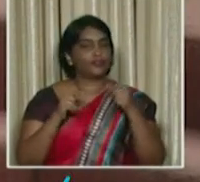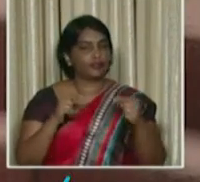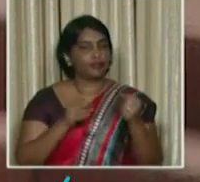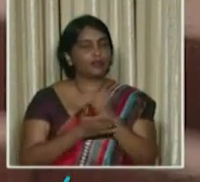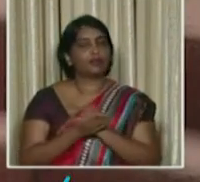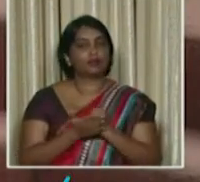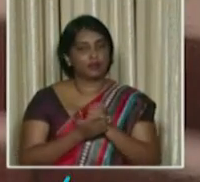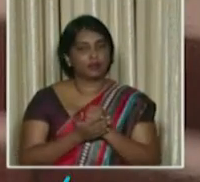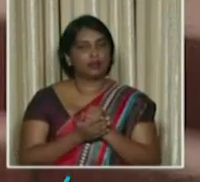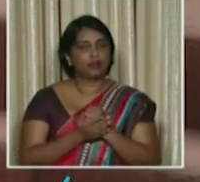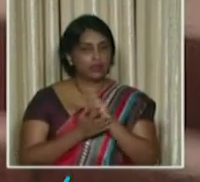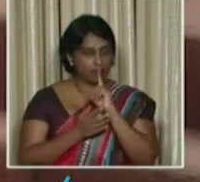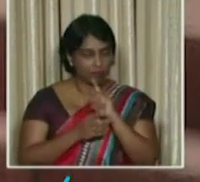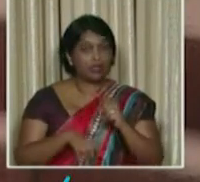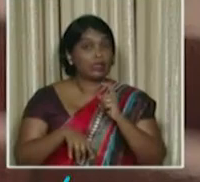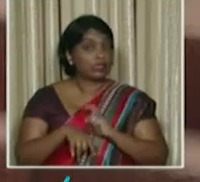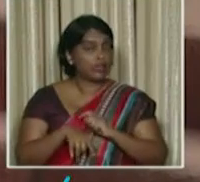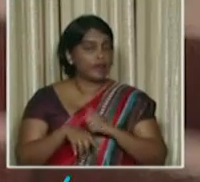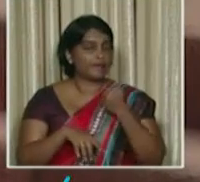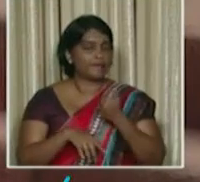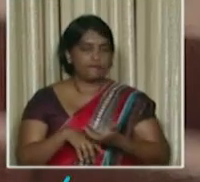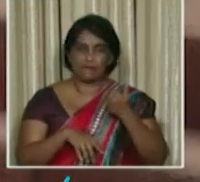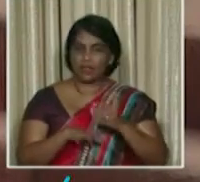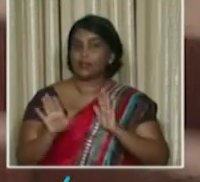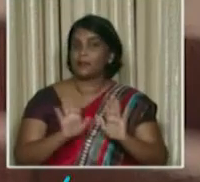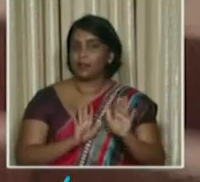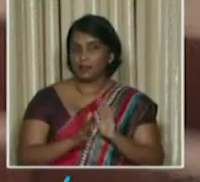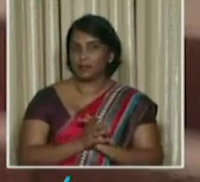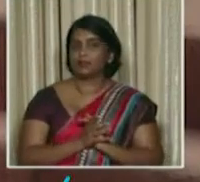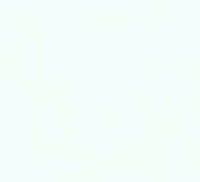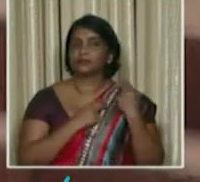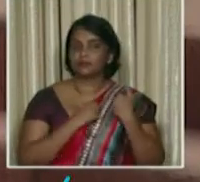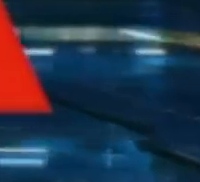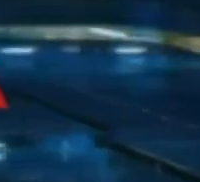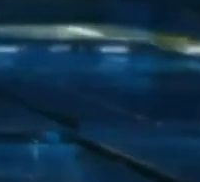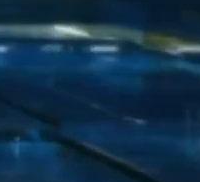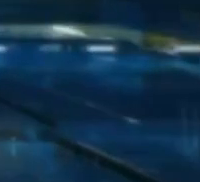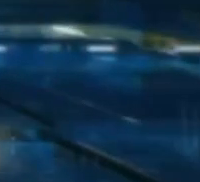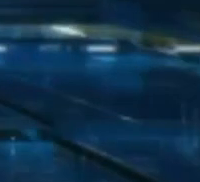හැම දෙනාගේම තිල්ලුවේ මේ කාලය තමයි මෙතන කළමනාකරණය කරන්න කියලා. ඒ වගේ කීම තමයි මම ඉෂ්ට කරේ.